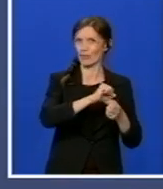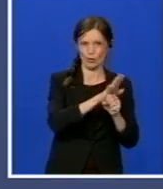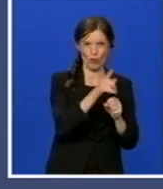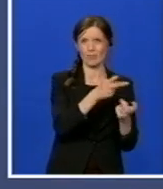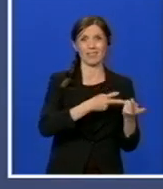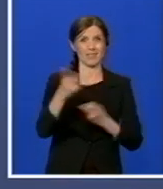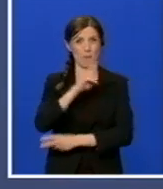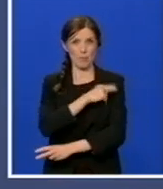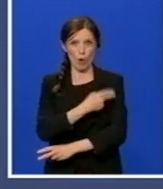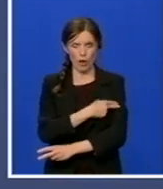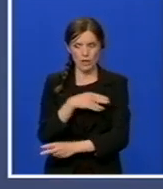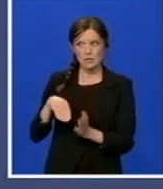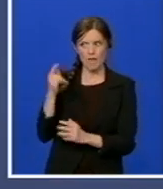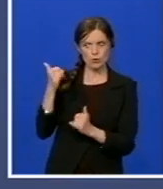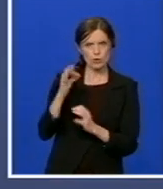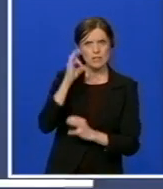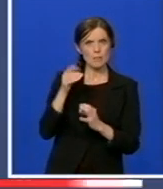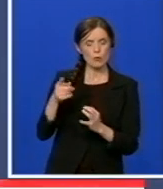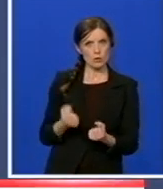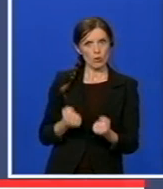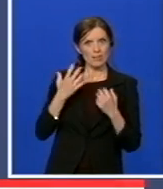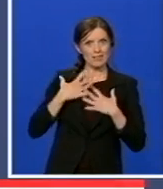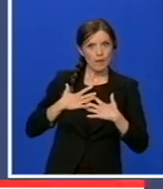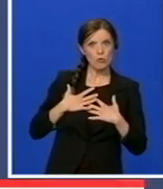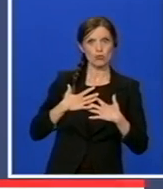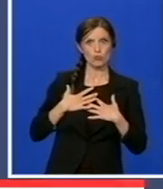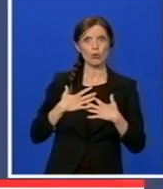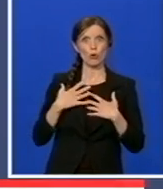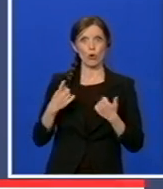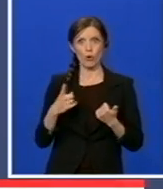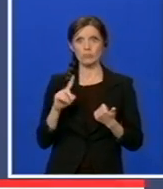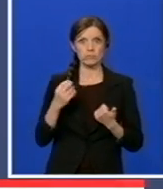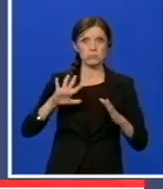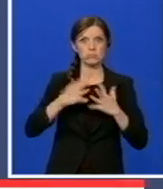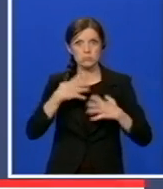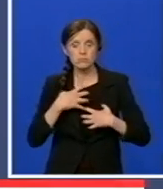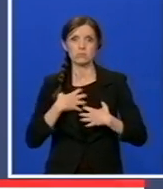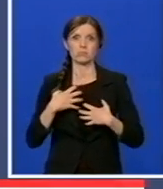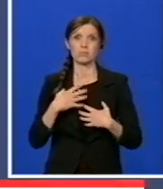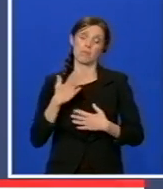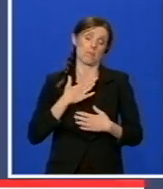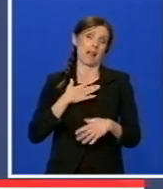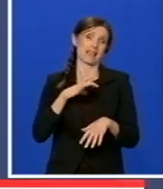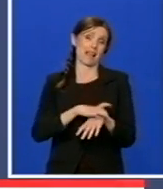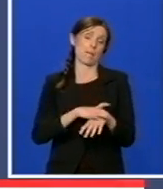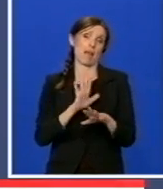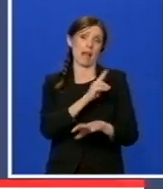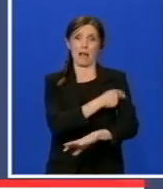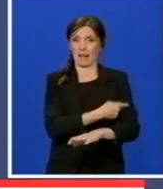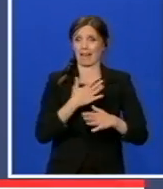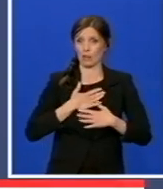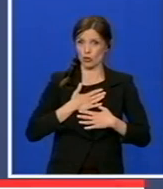sliku. Mislim da sa aspekta, pošto sam ja lekar kliničar, sa aspekta klinike možemo reći da je